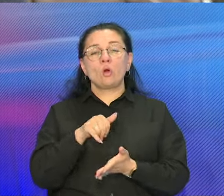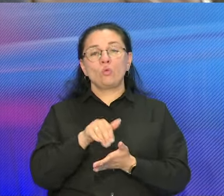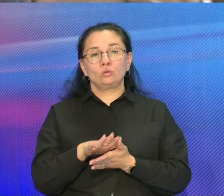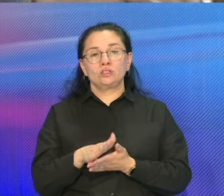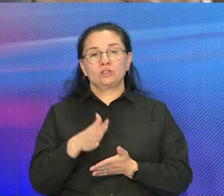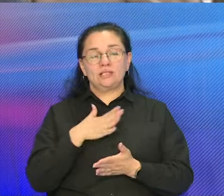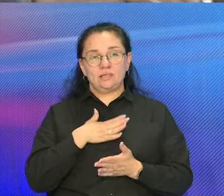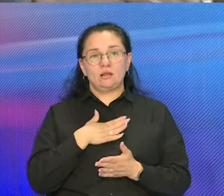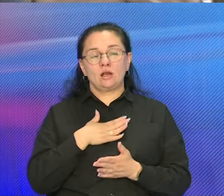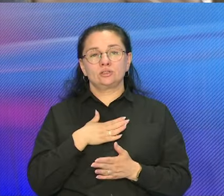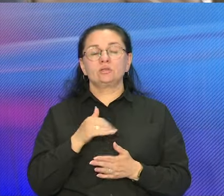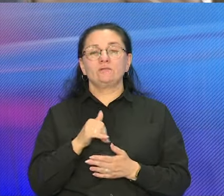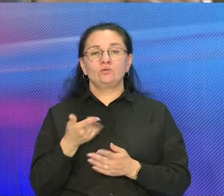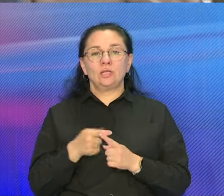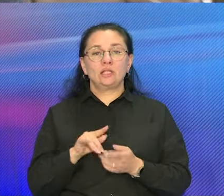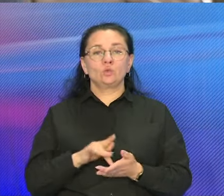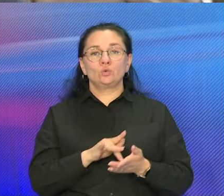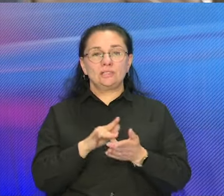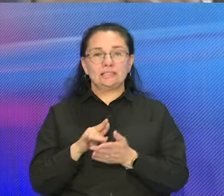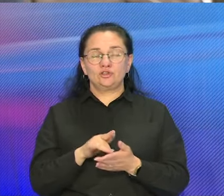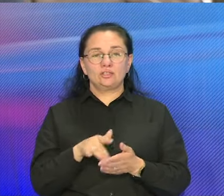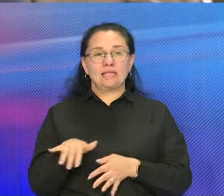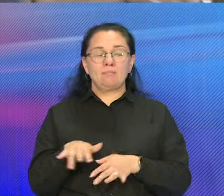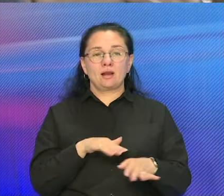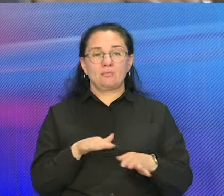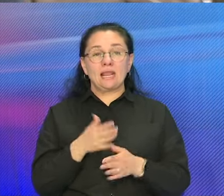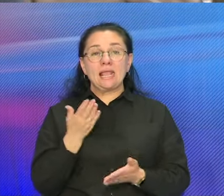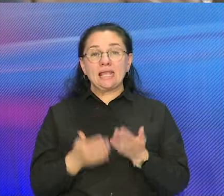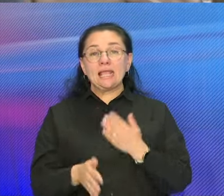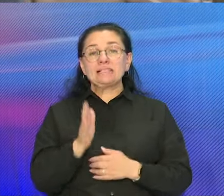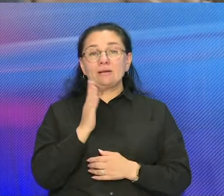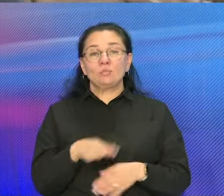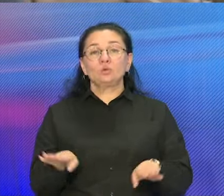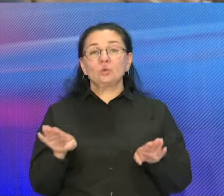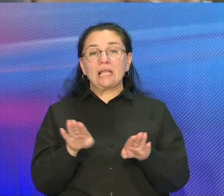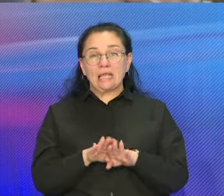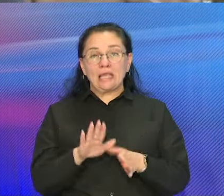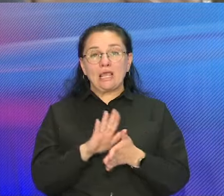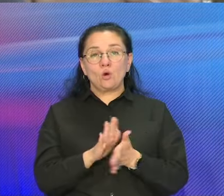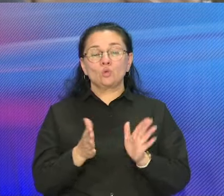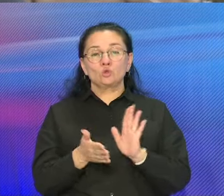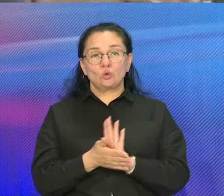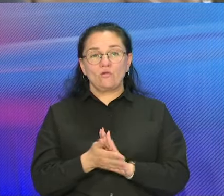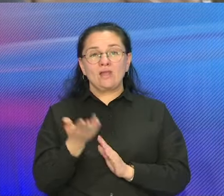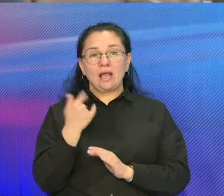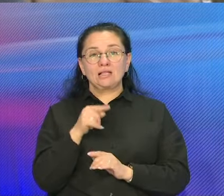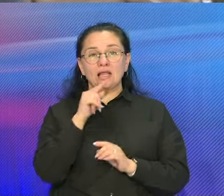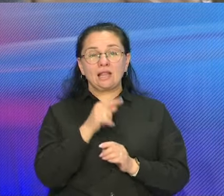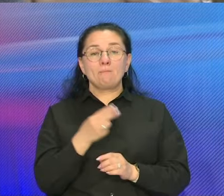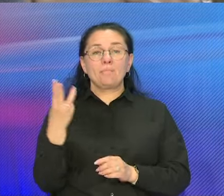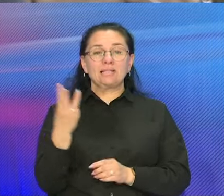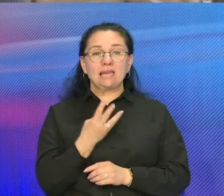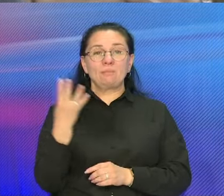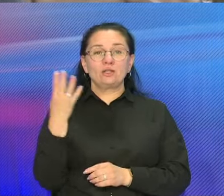составляющую Конечно, если у нас будут такие же условия, условно говоря, как с Брестом Когда там идут по три-четыре поезда в день